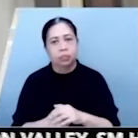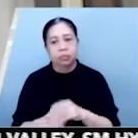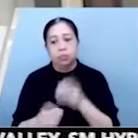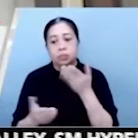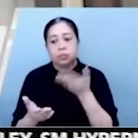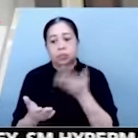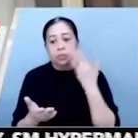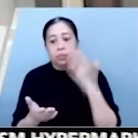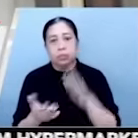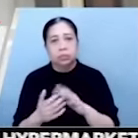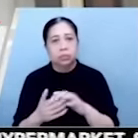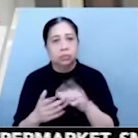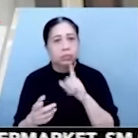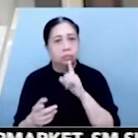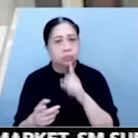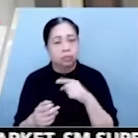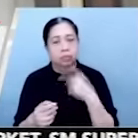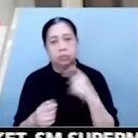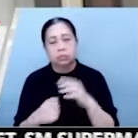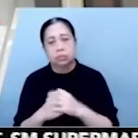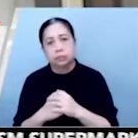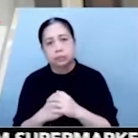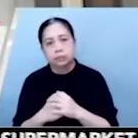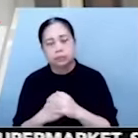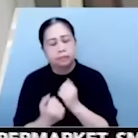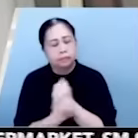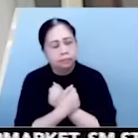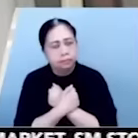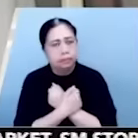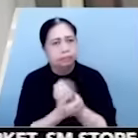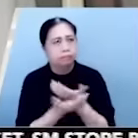Tita Jane loves unconditionally.